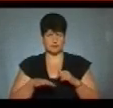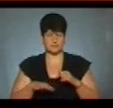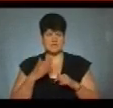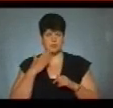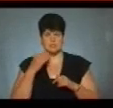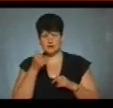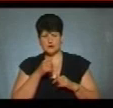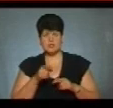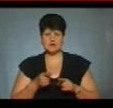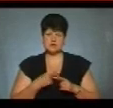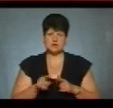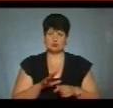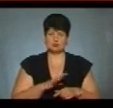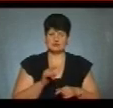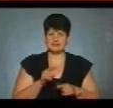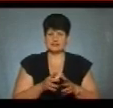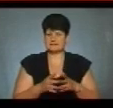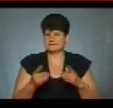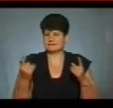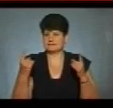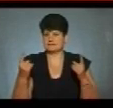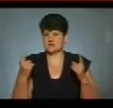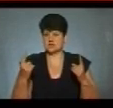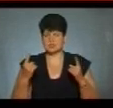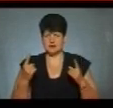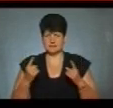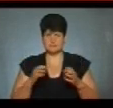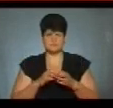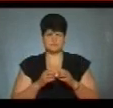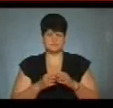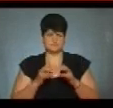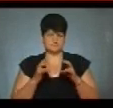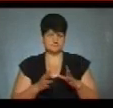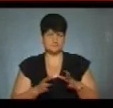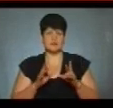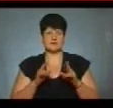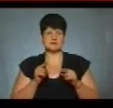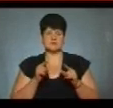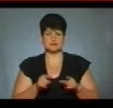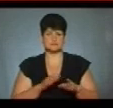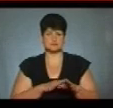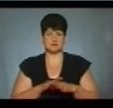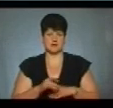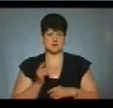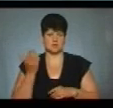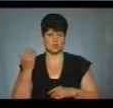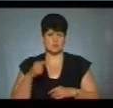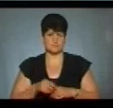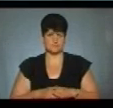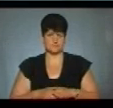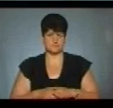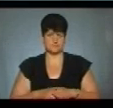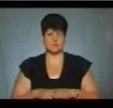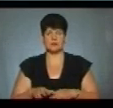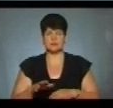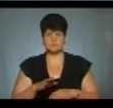роки чи відбувалися такі за масштабністю негоди, і як з ними справлялися тоді? Ну,